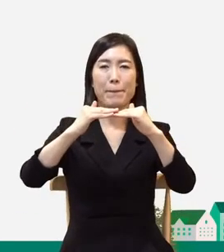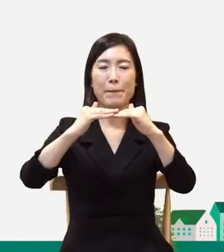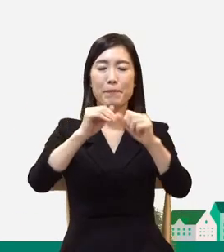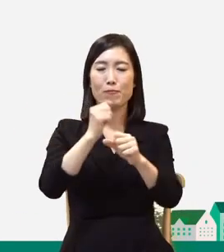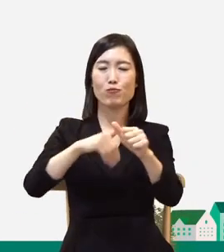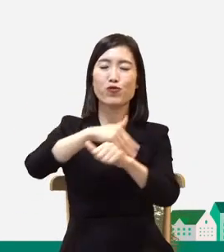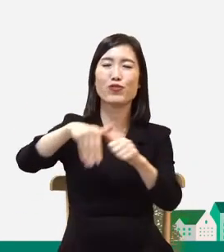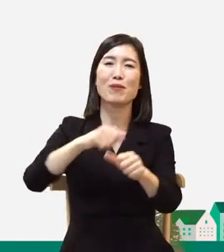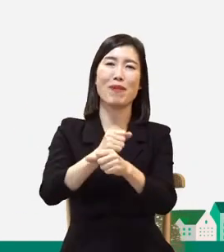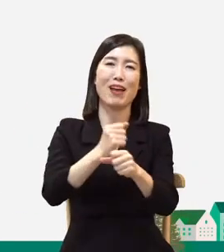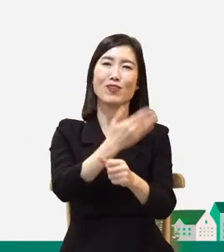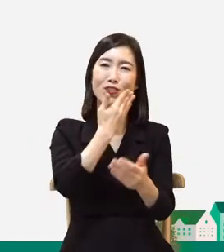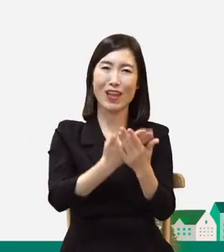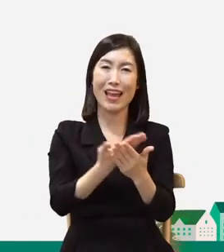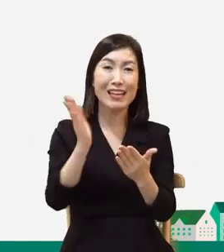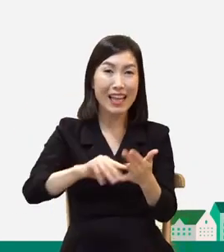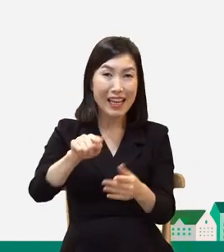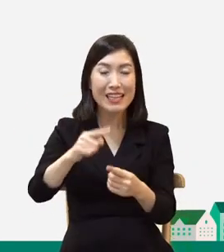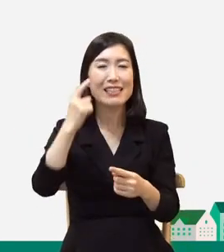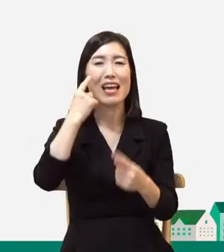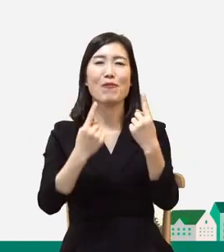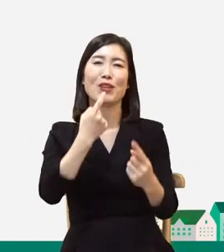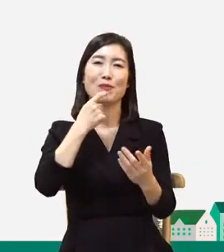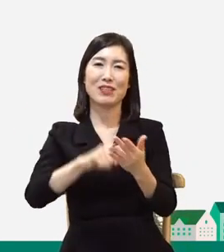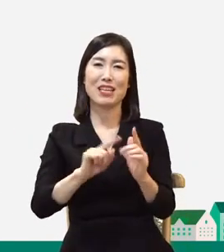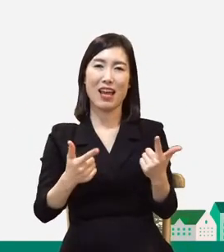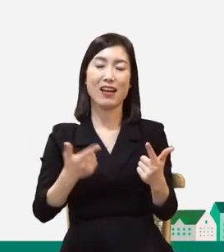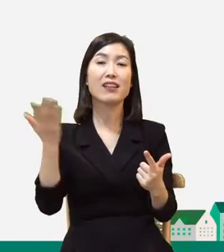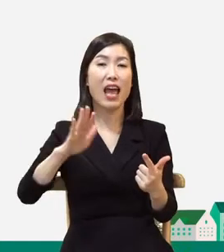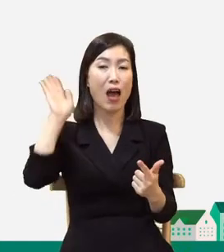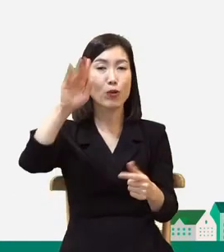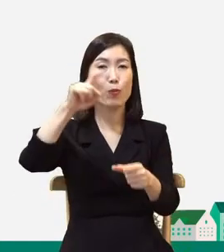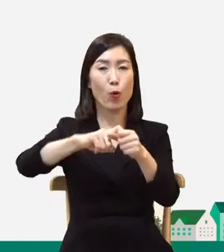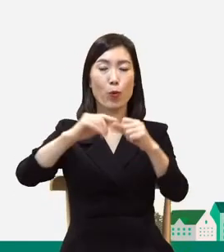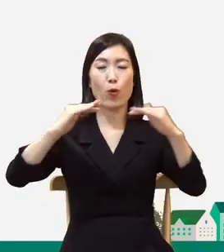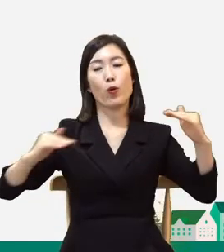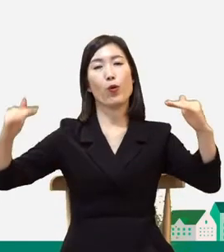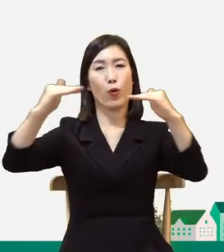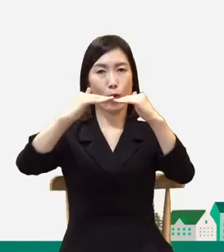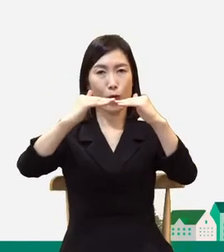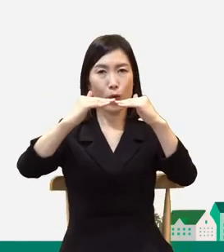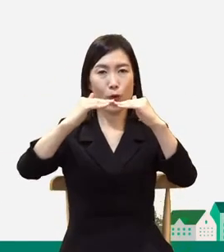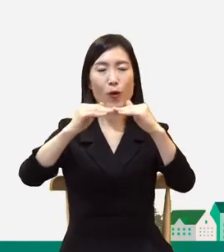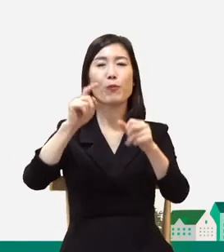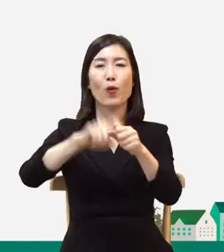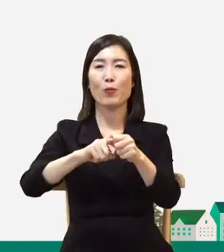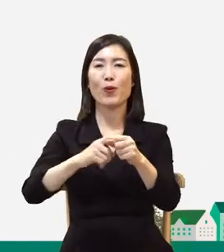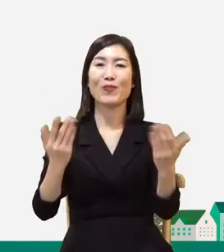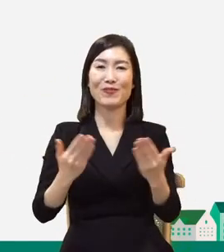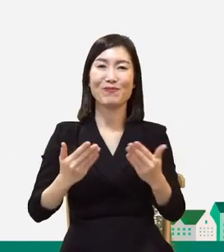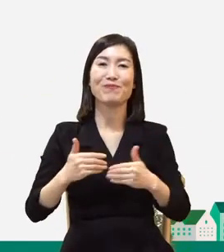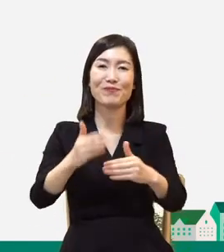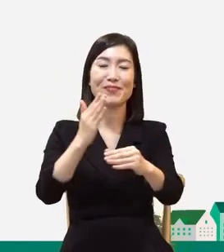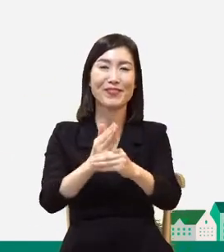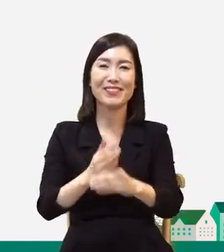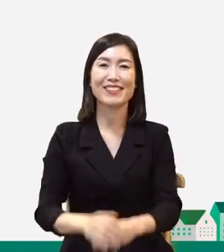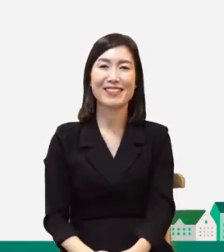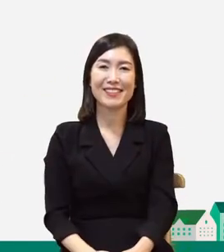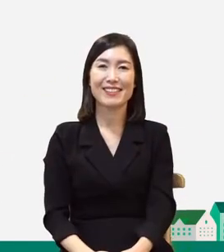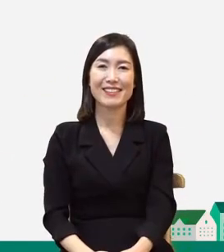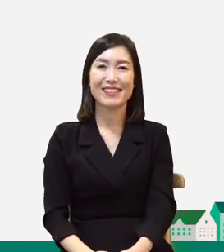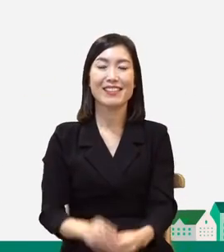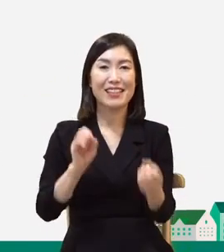생각처럼 쉽지는 않더라고요. 하지만 그 방향으로 가려고 노력을 하고 있습니다. 네, 답변이 되셨을까요?